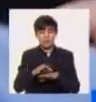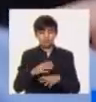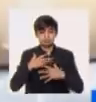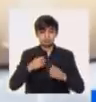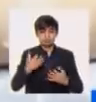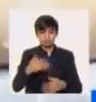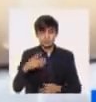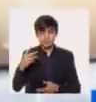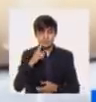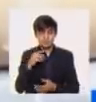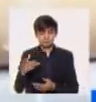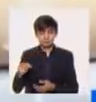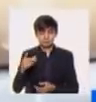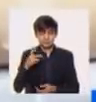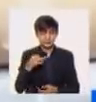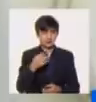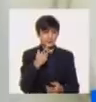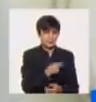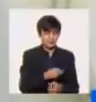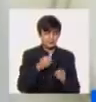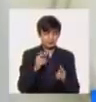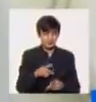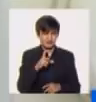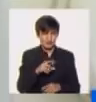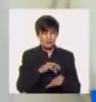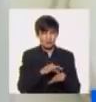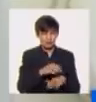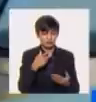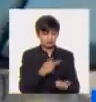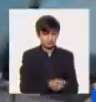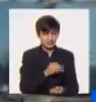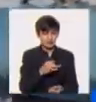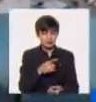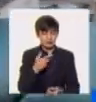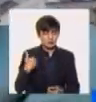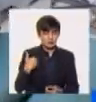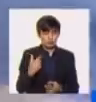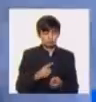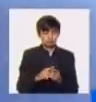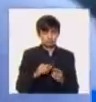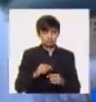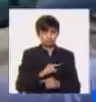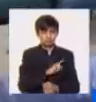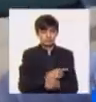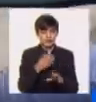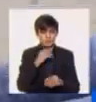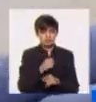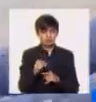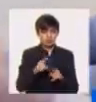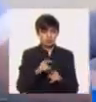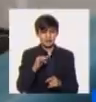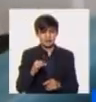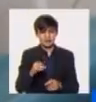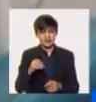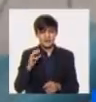пациентов. Медики считают, что у них могли появиться антитела к вирусу, а следовательно выработаться иммунитет. Плазму с антителами переливают